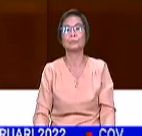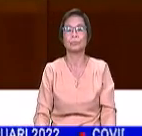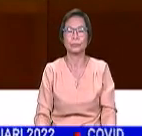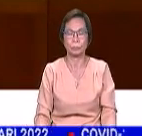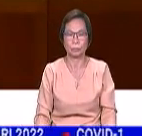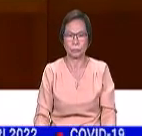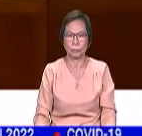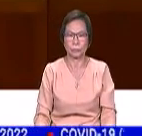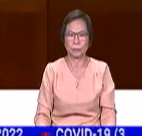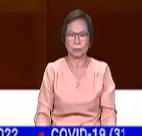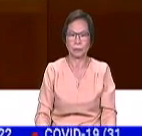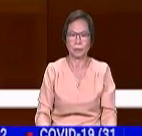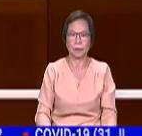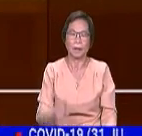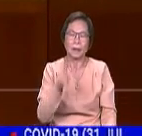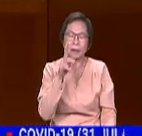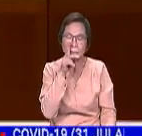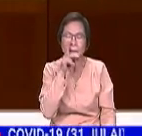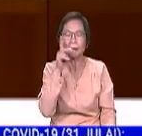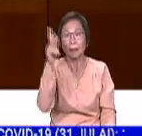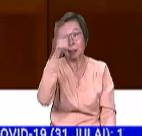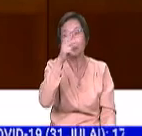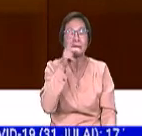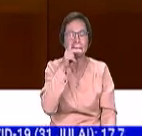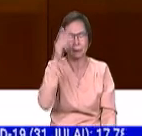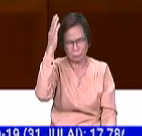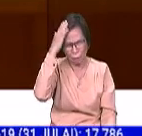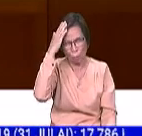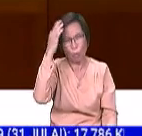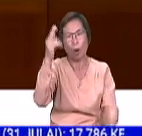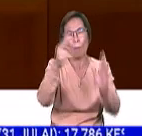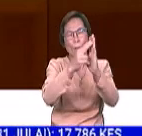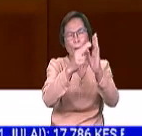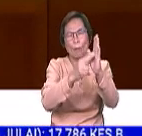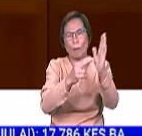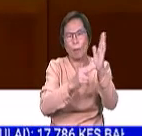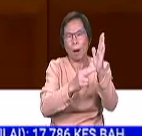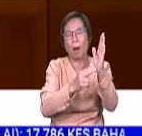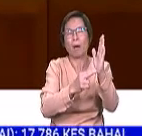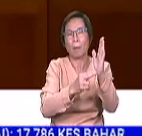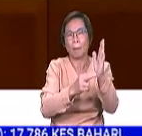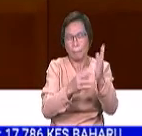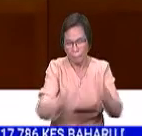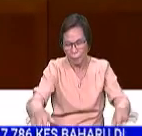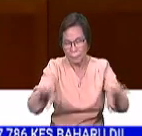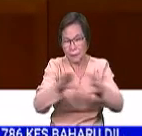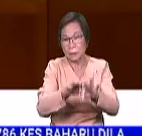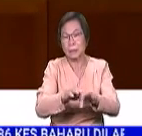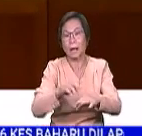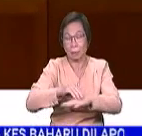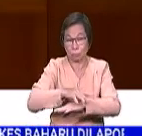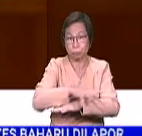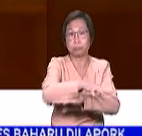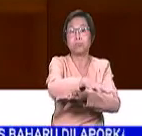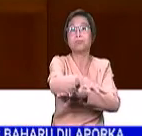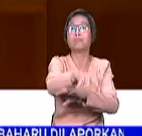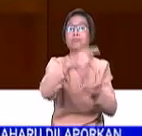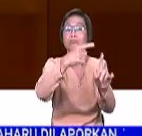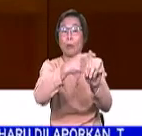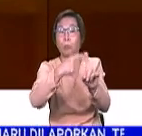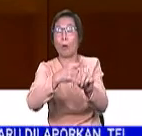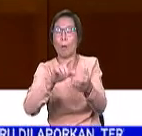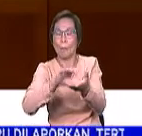kyanya dicegah sedar betapa pentingnya kaidah aturan angka sini dan ia akan memberi 4 besar kepada pelapor